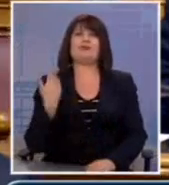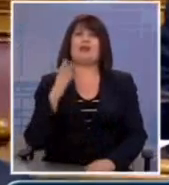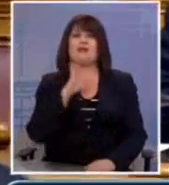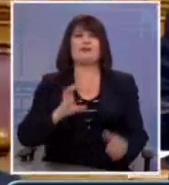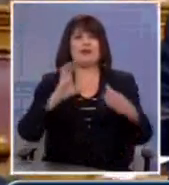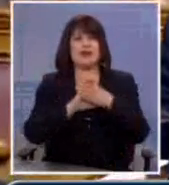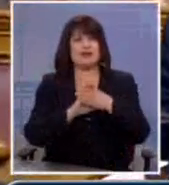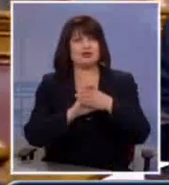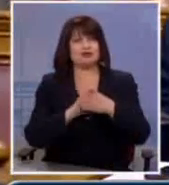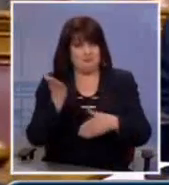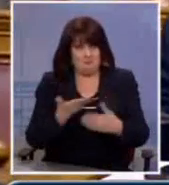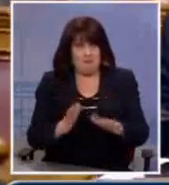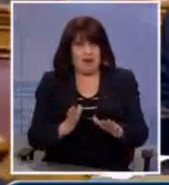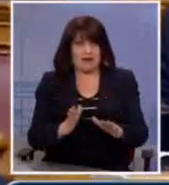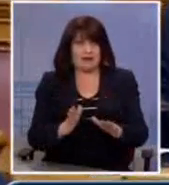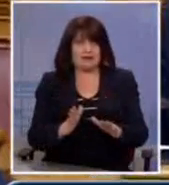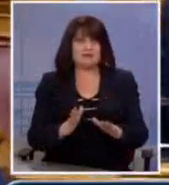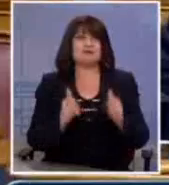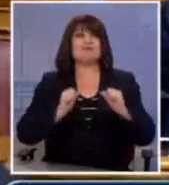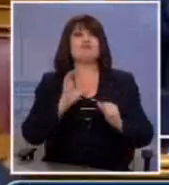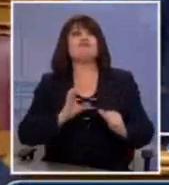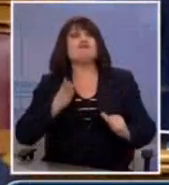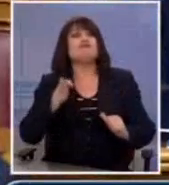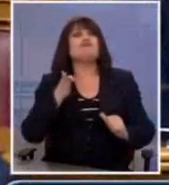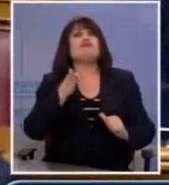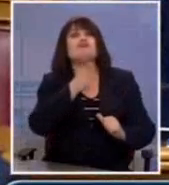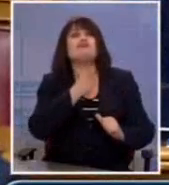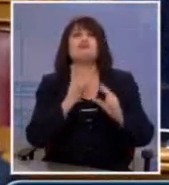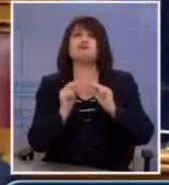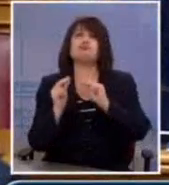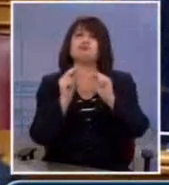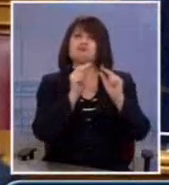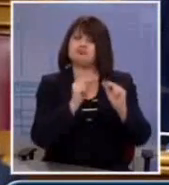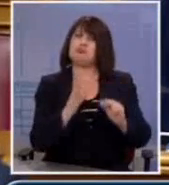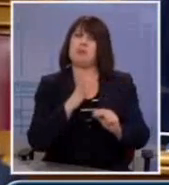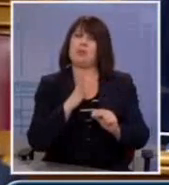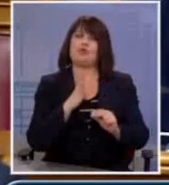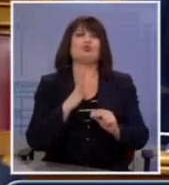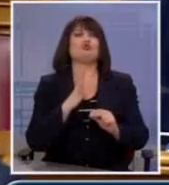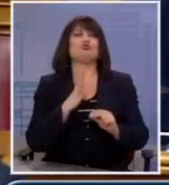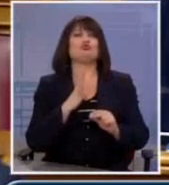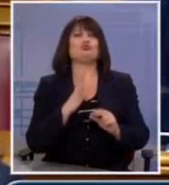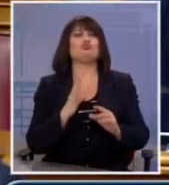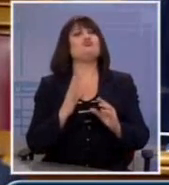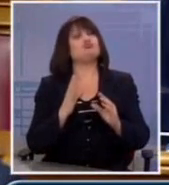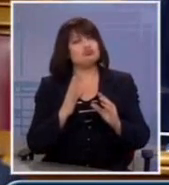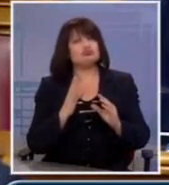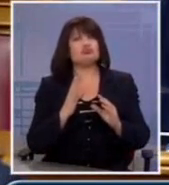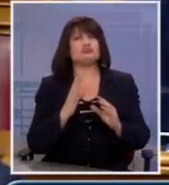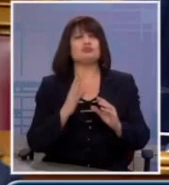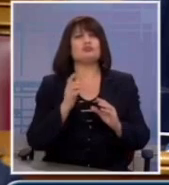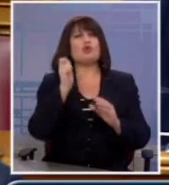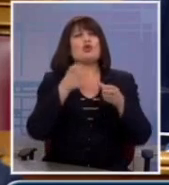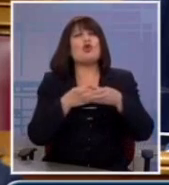Ένωση όπου κάνατε το tour την περιοδία σας, συζητήσατε με ανθρώπους συγγενείς του κόμματός